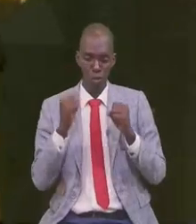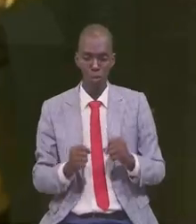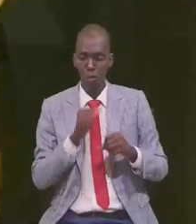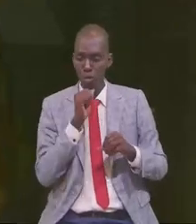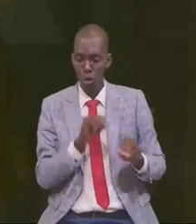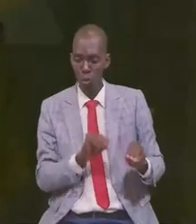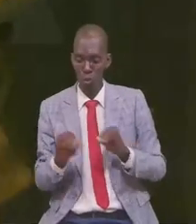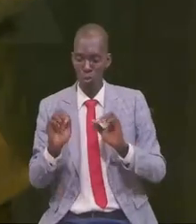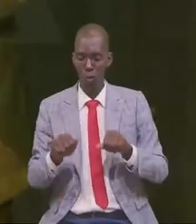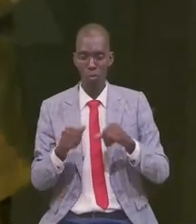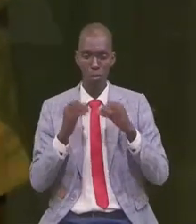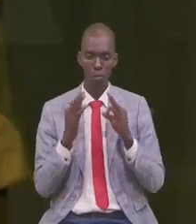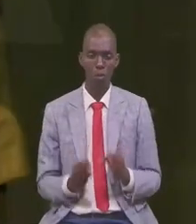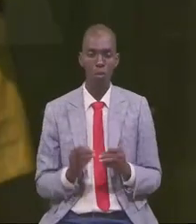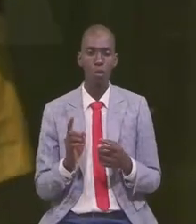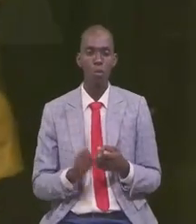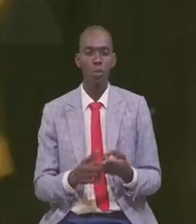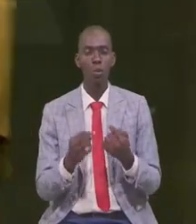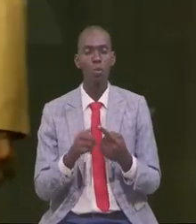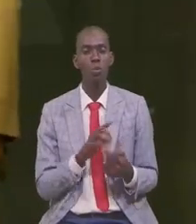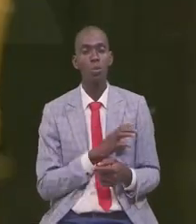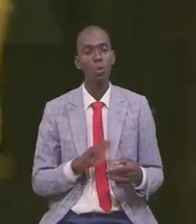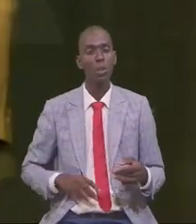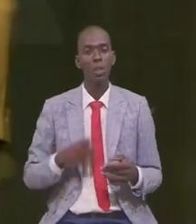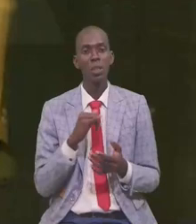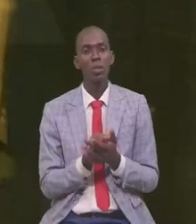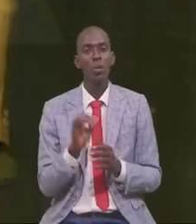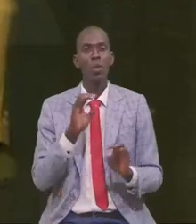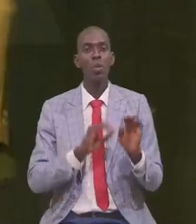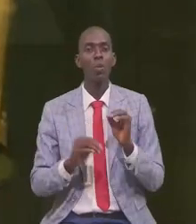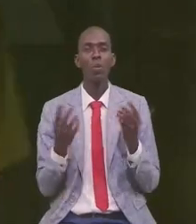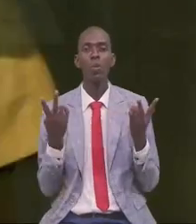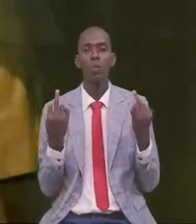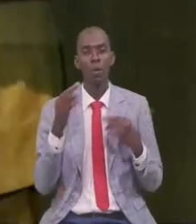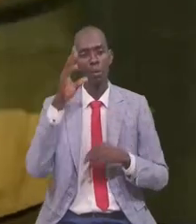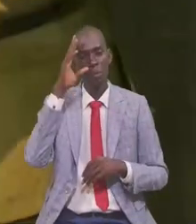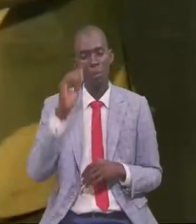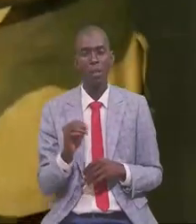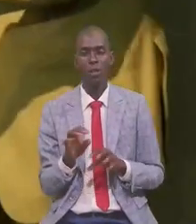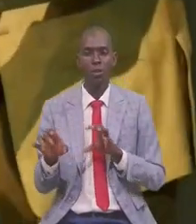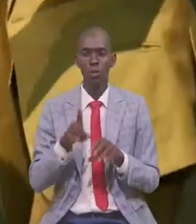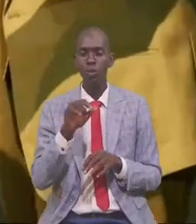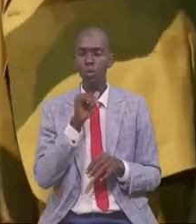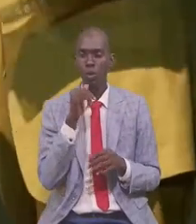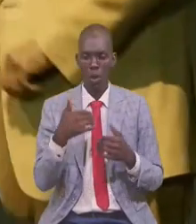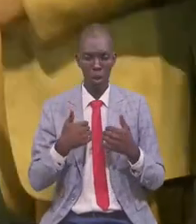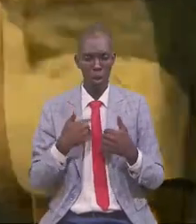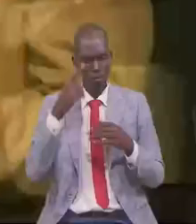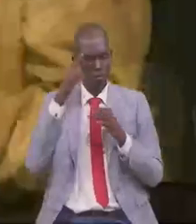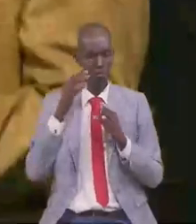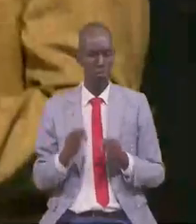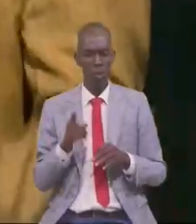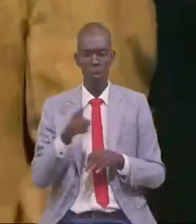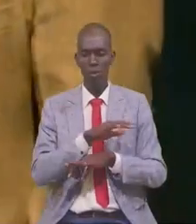inébranlable de venir à Christ. Il dit, ô homme vain, ils n'ont pas la détermination et n'ont